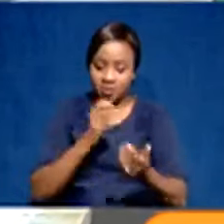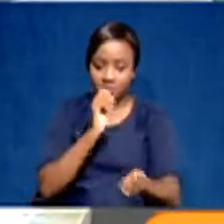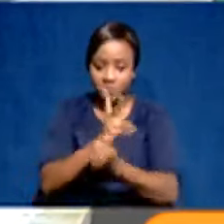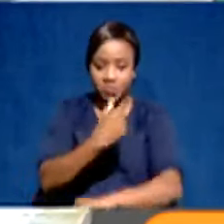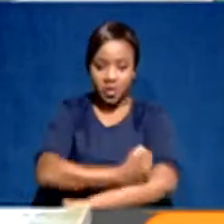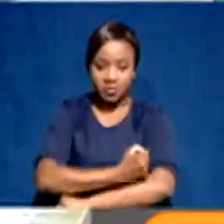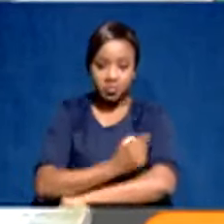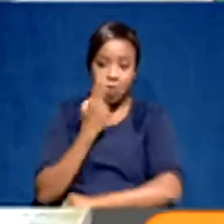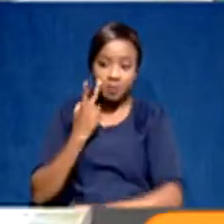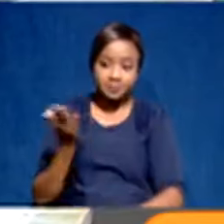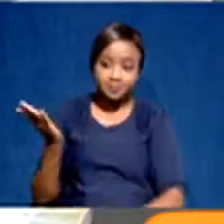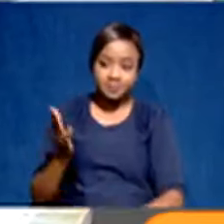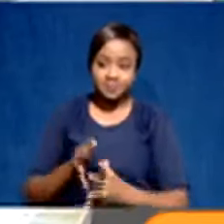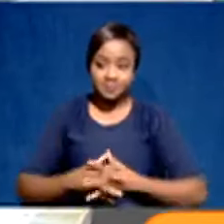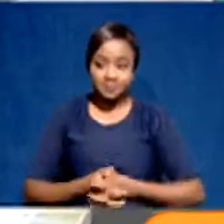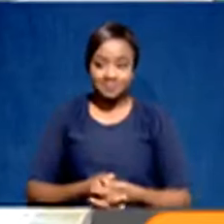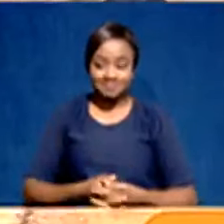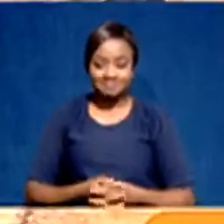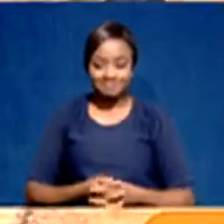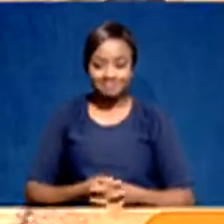Otieno anaarifu zaidi.